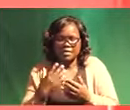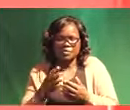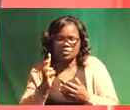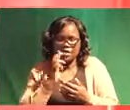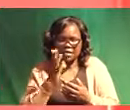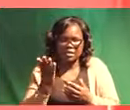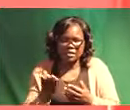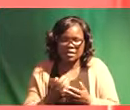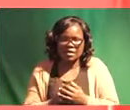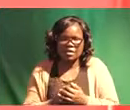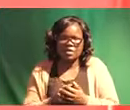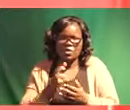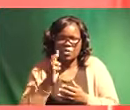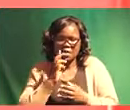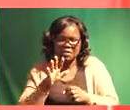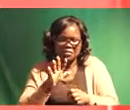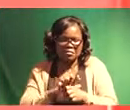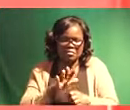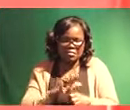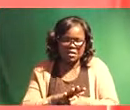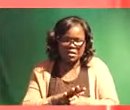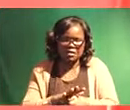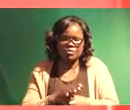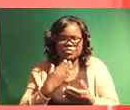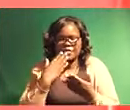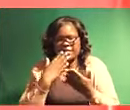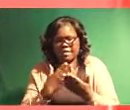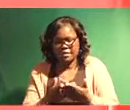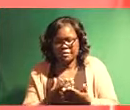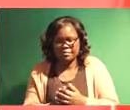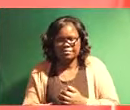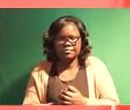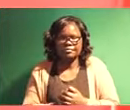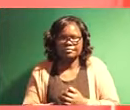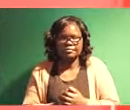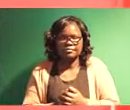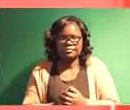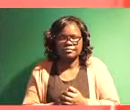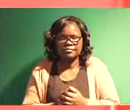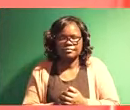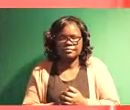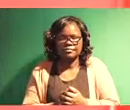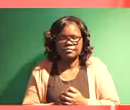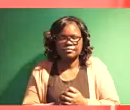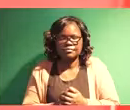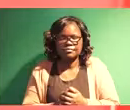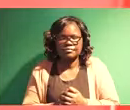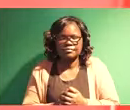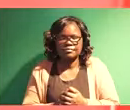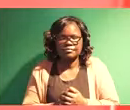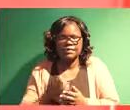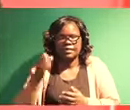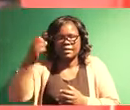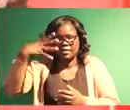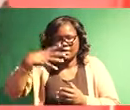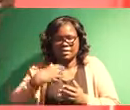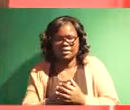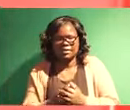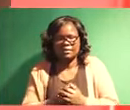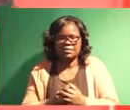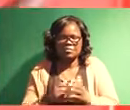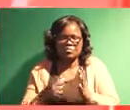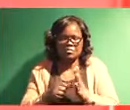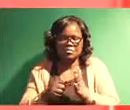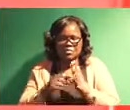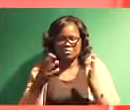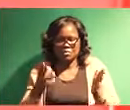hapa Mbwao hadi pani tutashukuru. Ile imesayari imetajwa. Electricity ni shida kubwa.